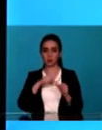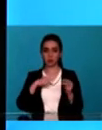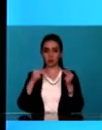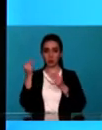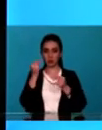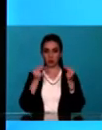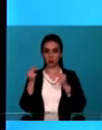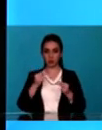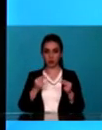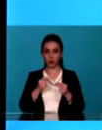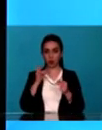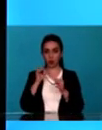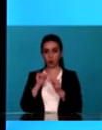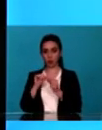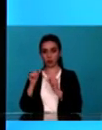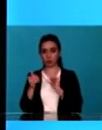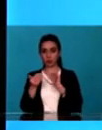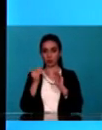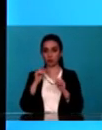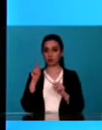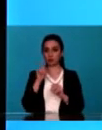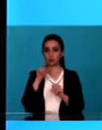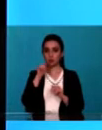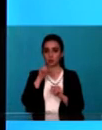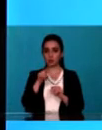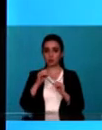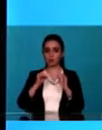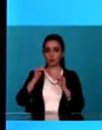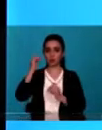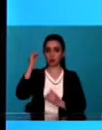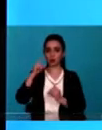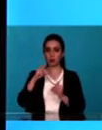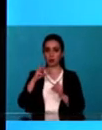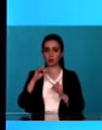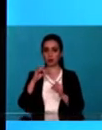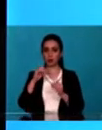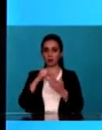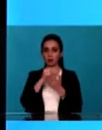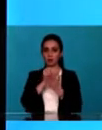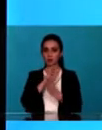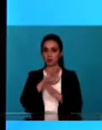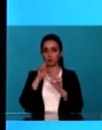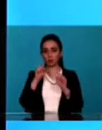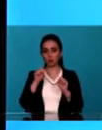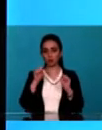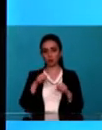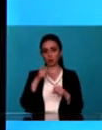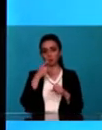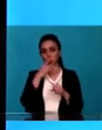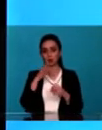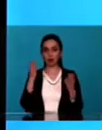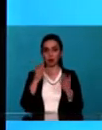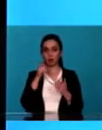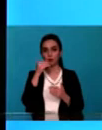сами элементы, но отличается от предыдущего тем, что уже здесь высота элементов не фиксированная, то есть можно сделать уже такую, какую